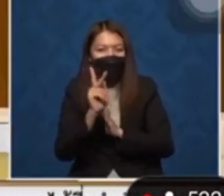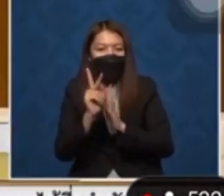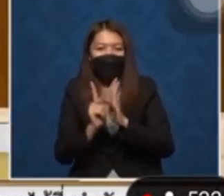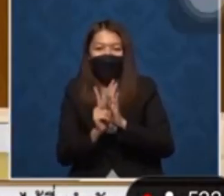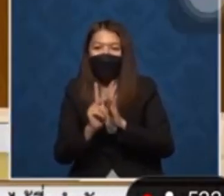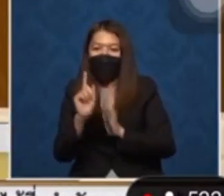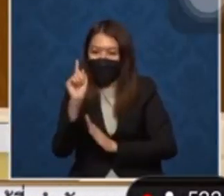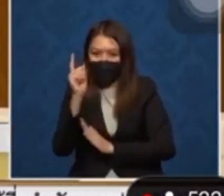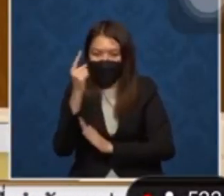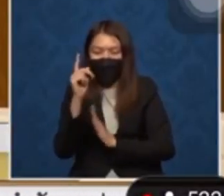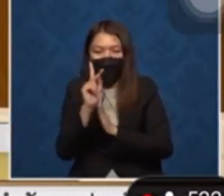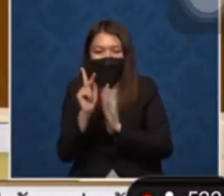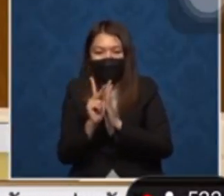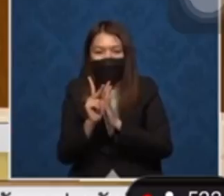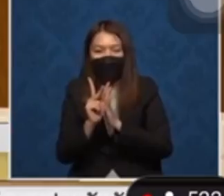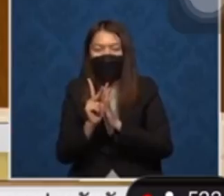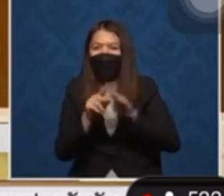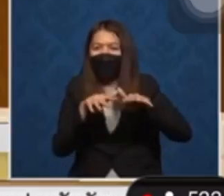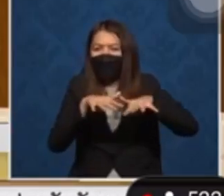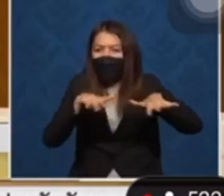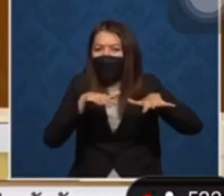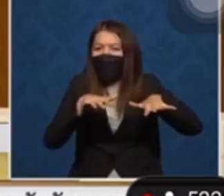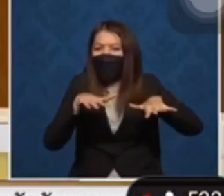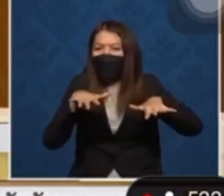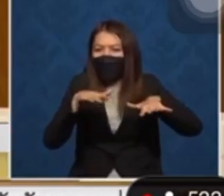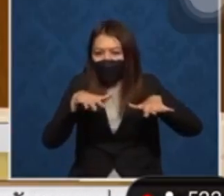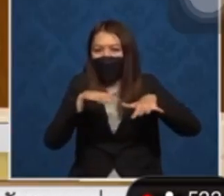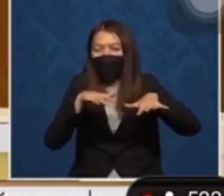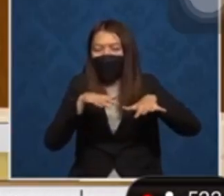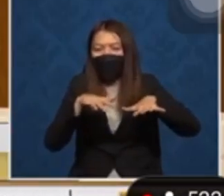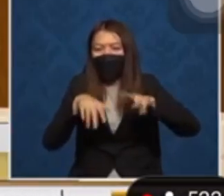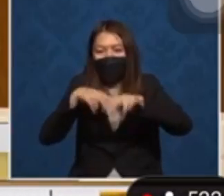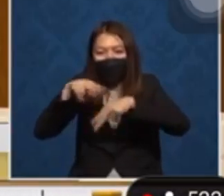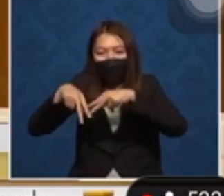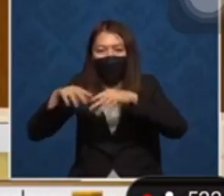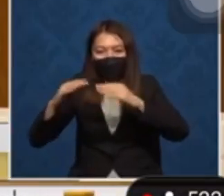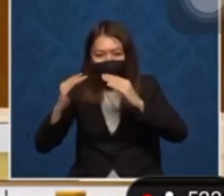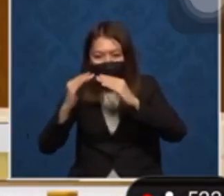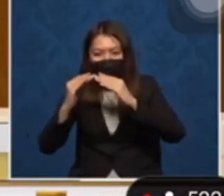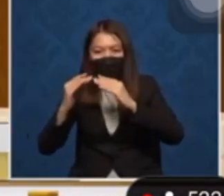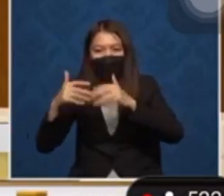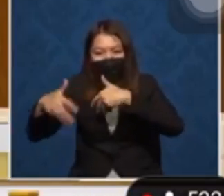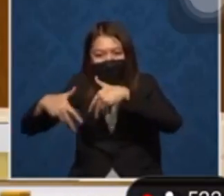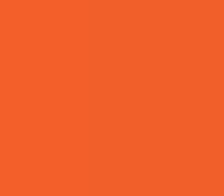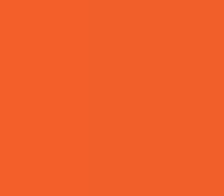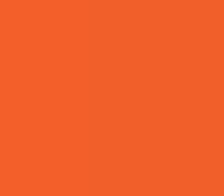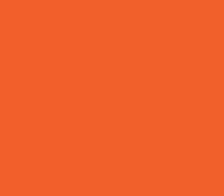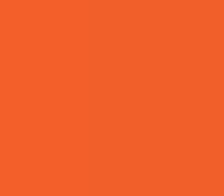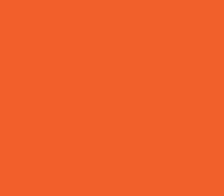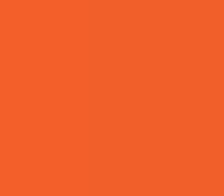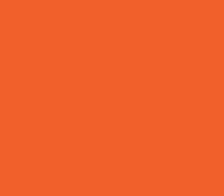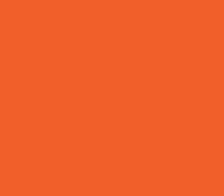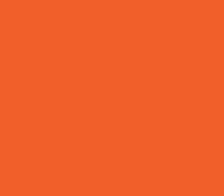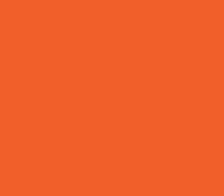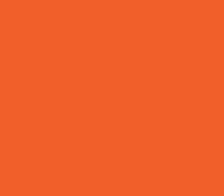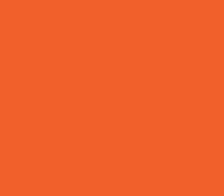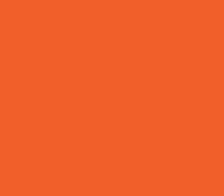คับใช้กฎหมายแบบปกติที่คุ้มครองทั้งสิทธิชุมชนและสิ่งแวดล้อมต่อไปค่ะขอบคุณค่ะ